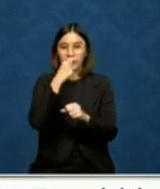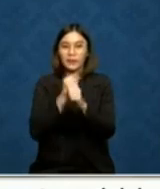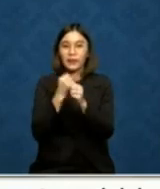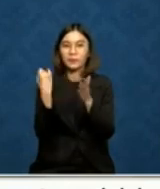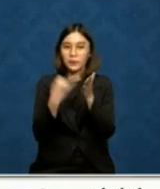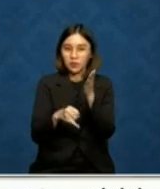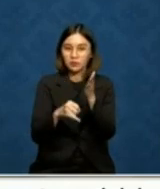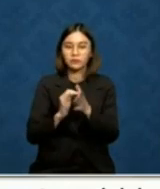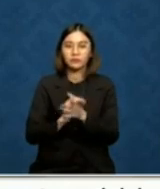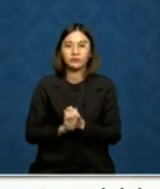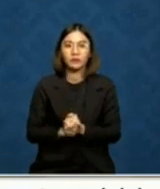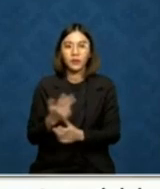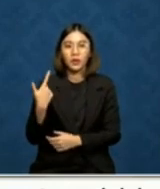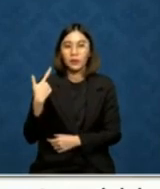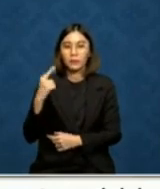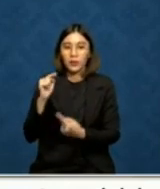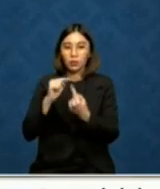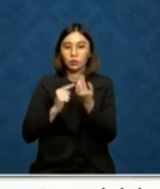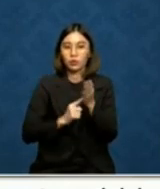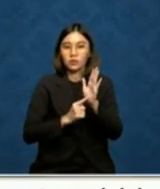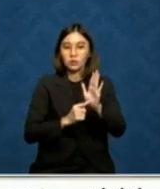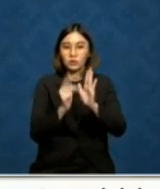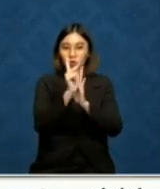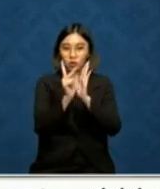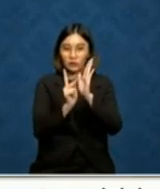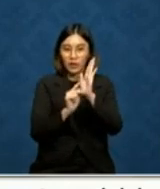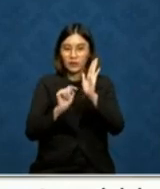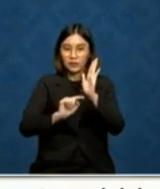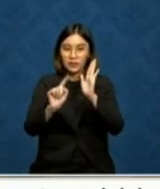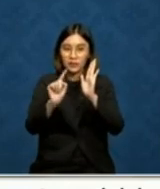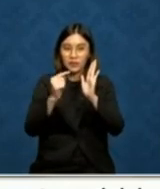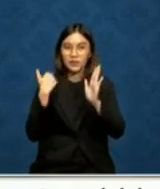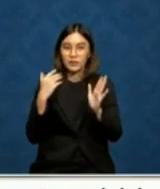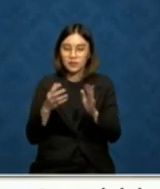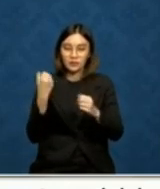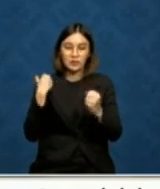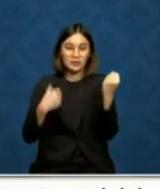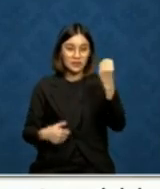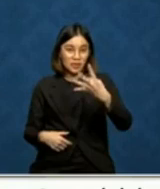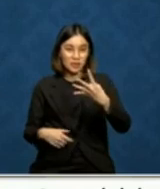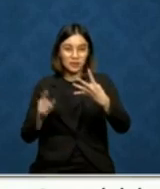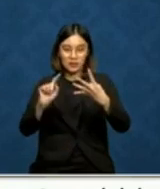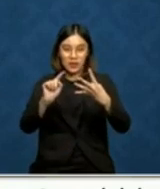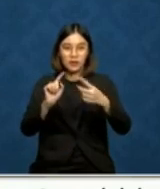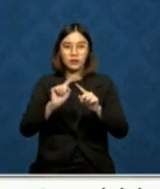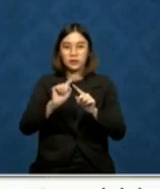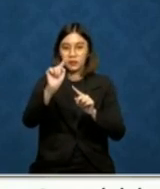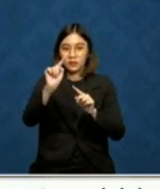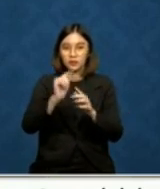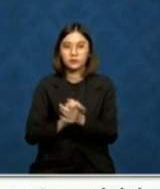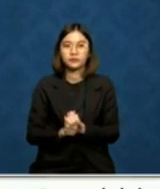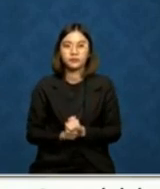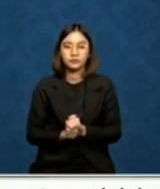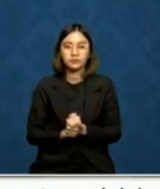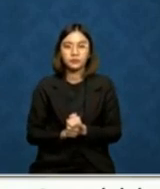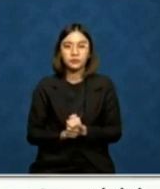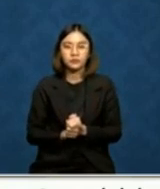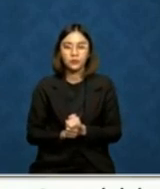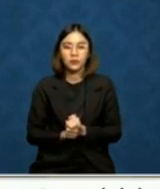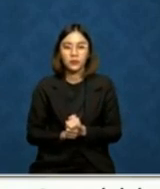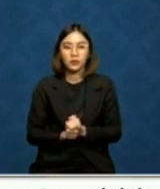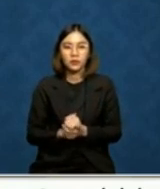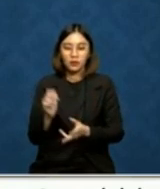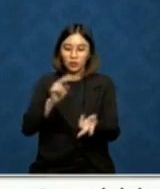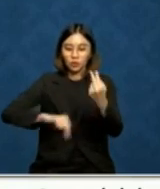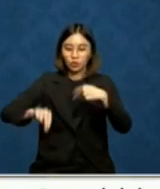ดประโยชน์ของการเสนอกฎหมายฉบับนี้มีมากถึง4ข้อด้วยกันคือข้อที่1ให้การ